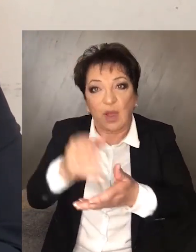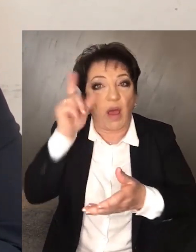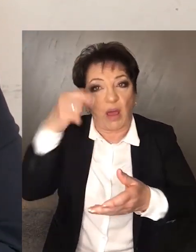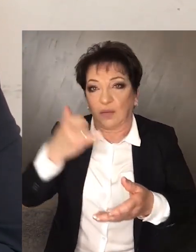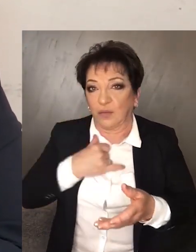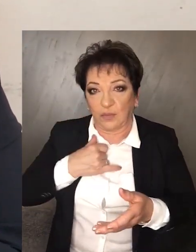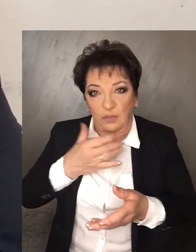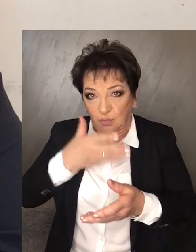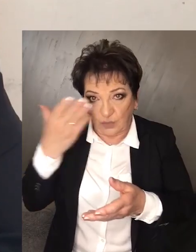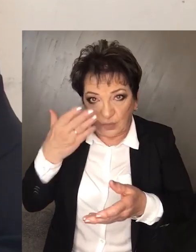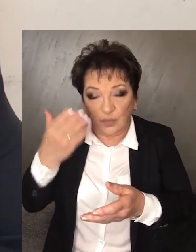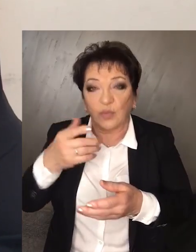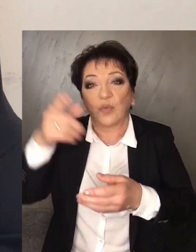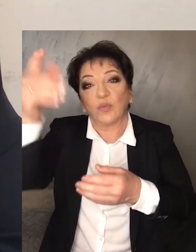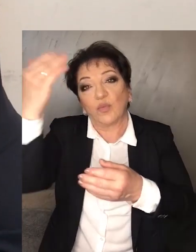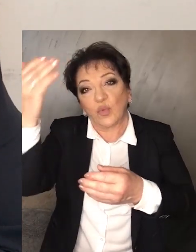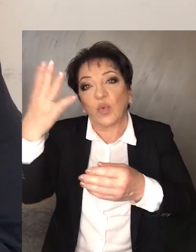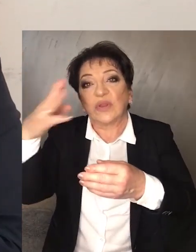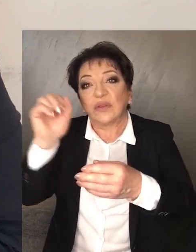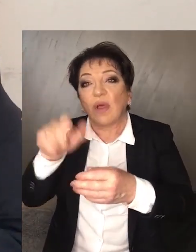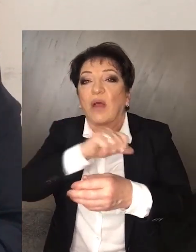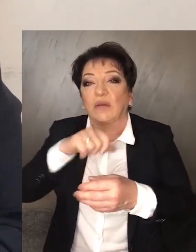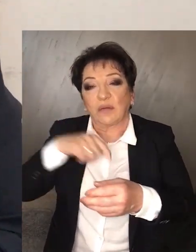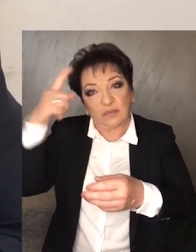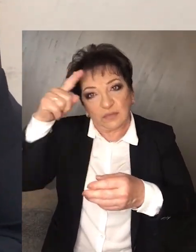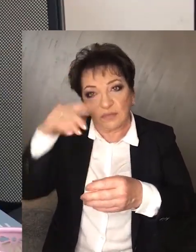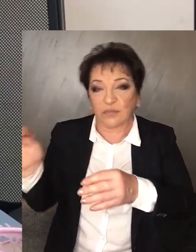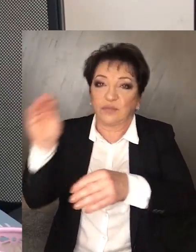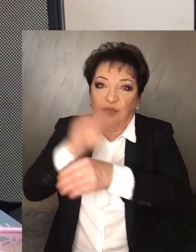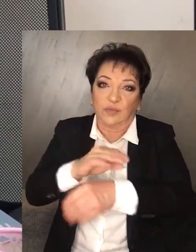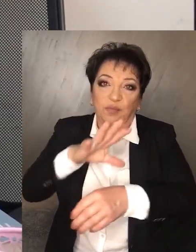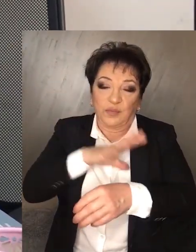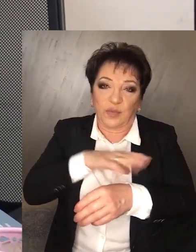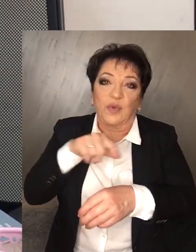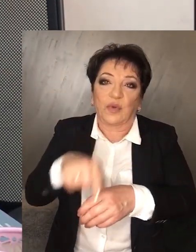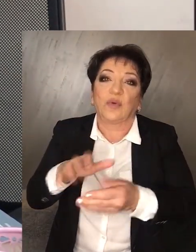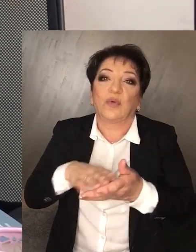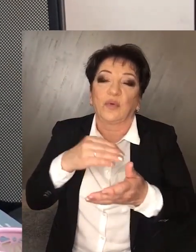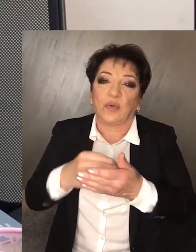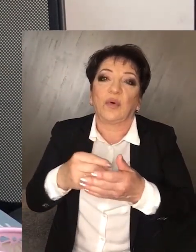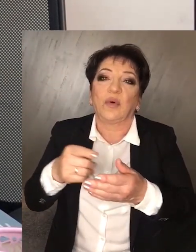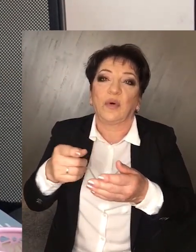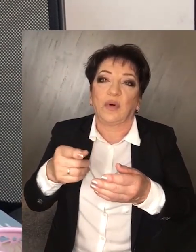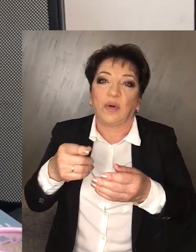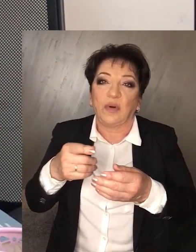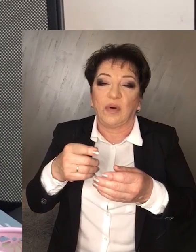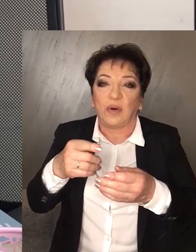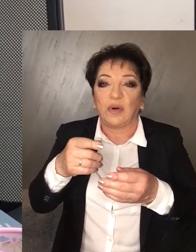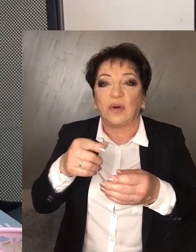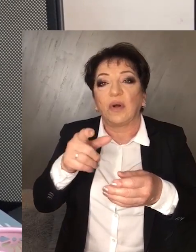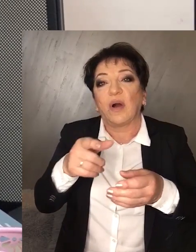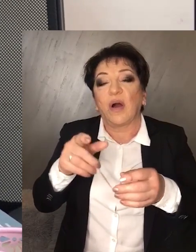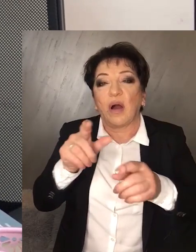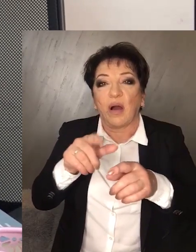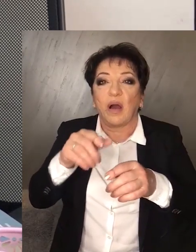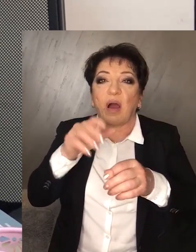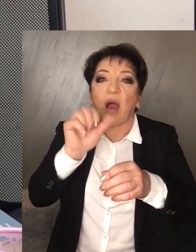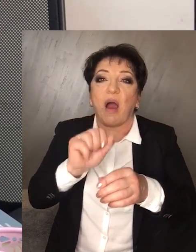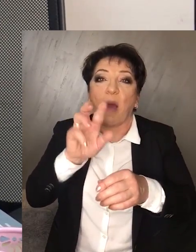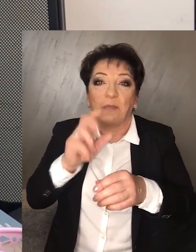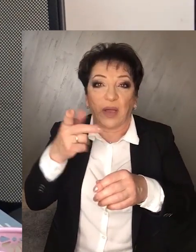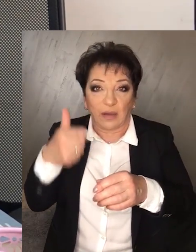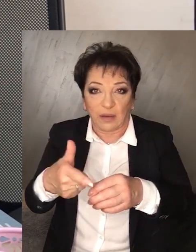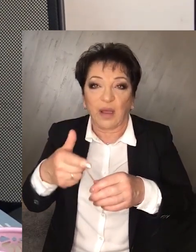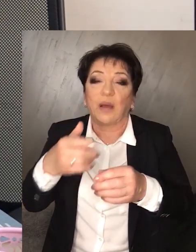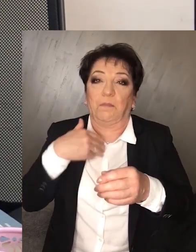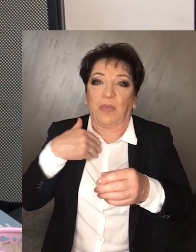համադրել այն տառերը, որոնք որ չկա ռուսերենի այբուբենն է, այբուբենում փորձել է համադրել այն մի քանի տառը, որոնք